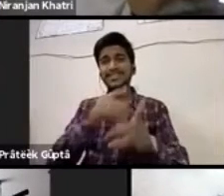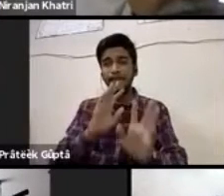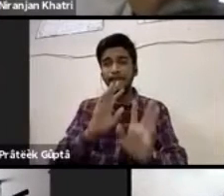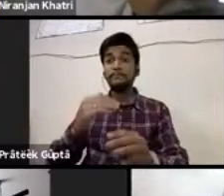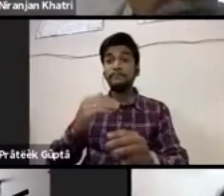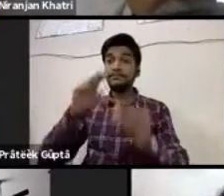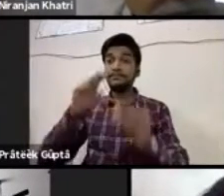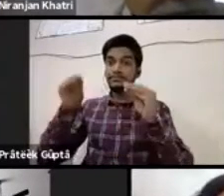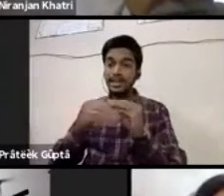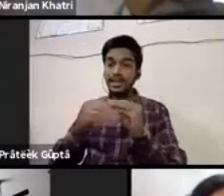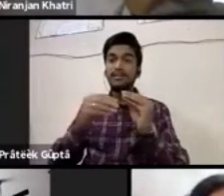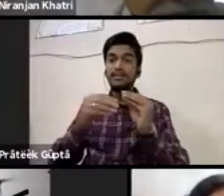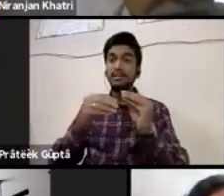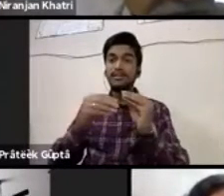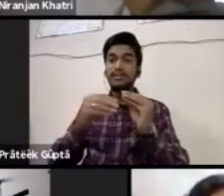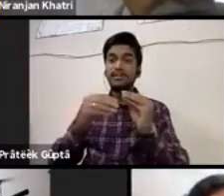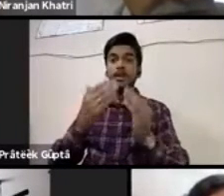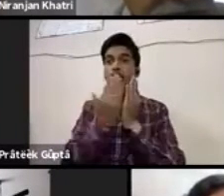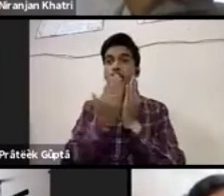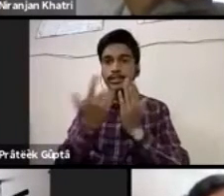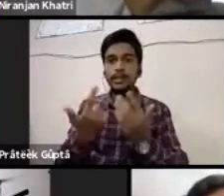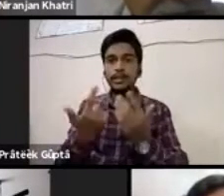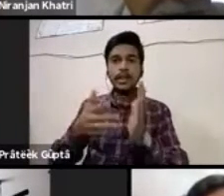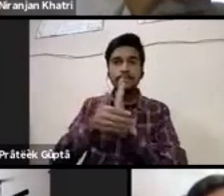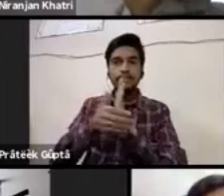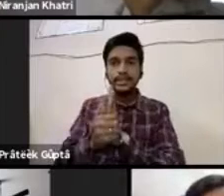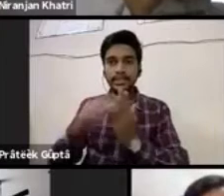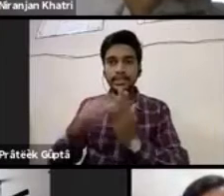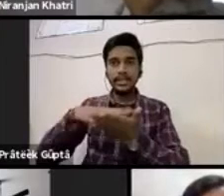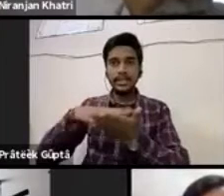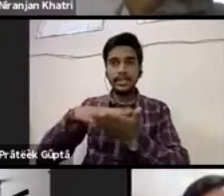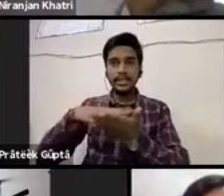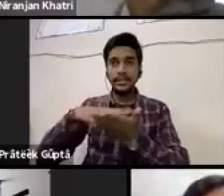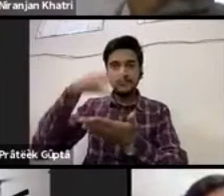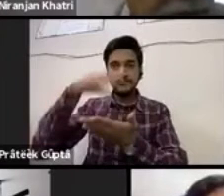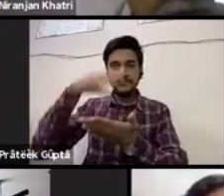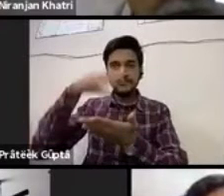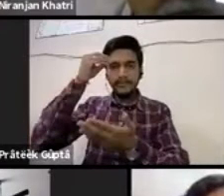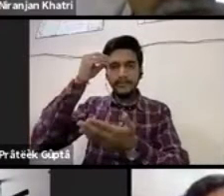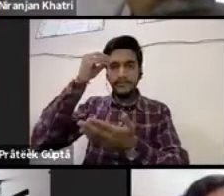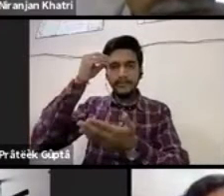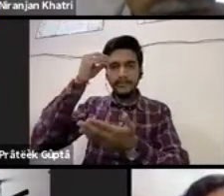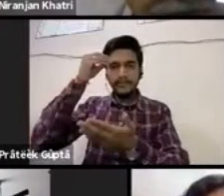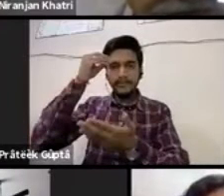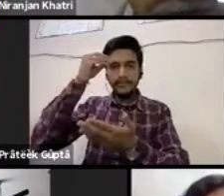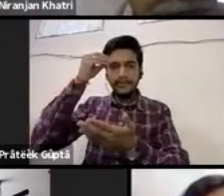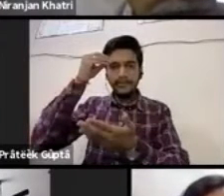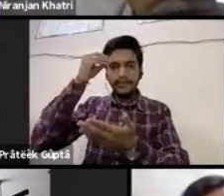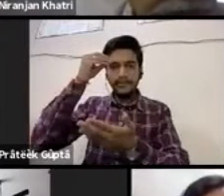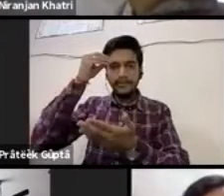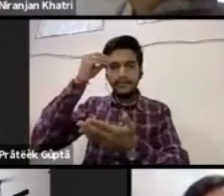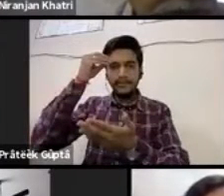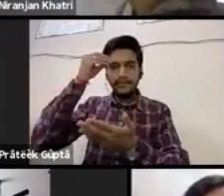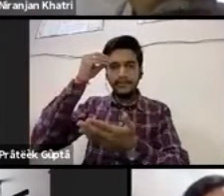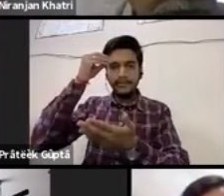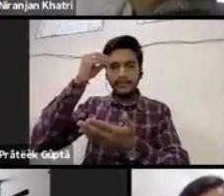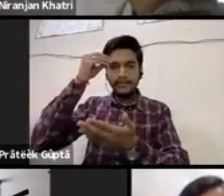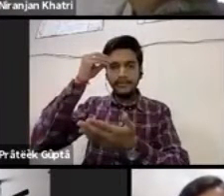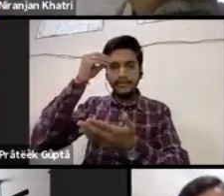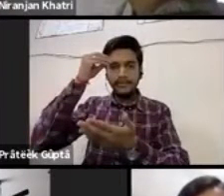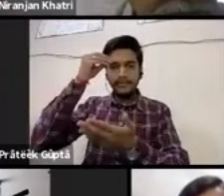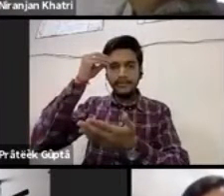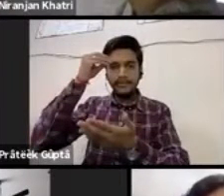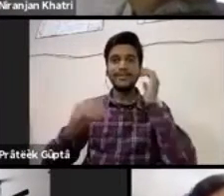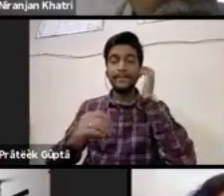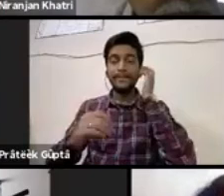एजुकेशन वोकेशनल ट्रेनिंग और ये सब कुछ किया। अब क्योंकि मैं इस तरह के काम में इन्वॉल्व था, तो 2013 की बात है